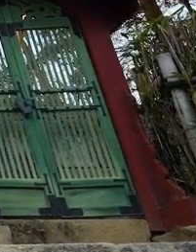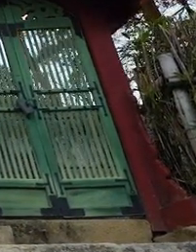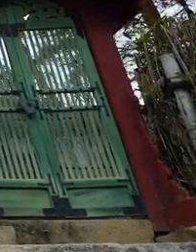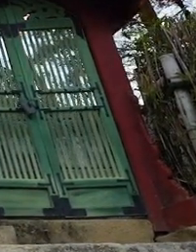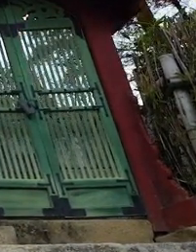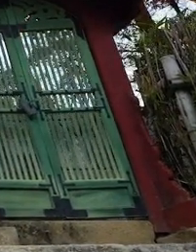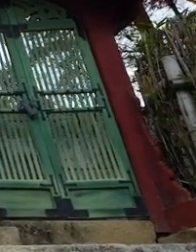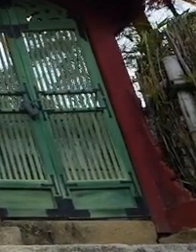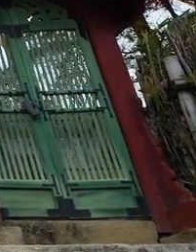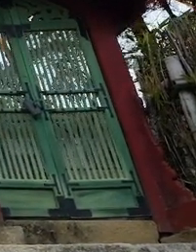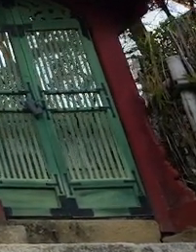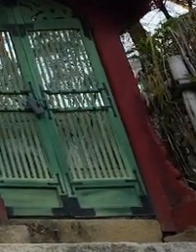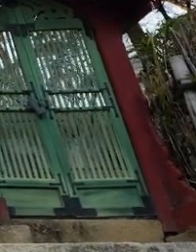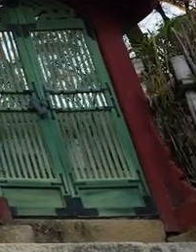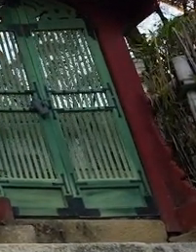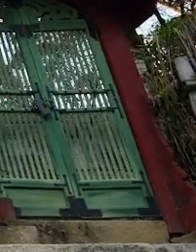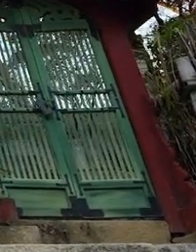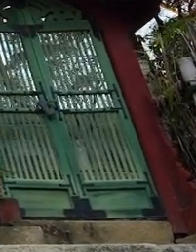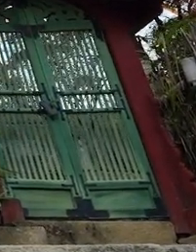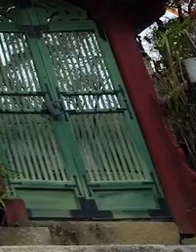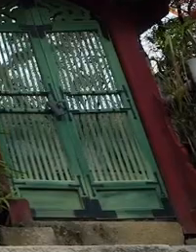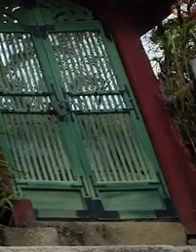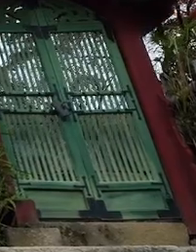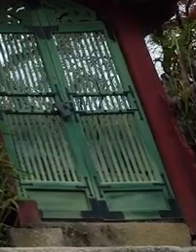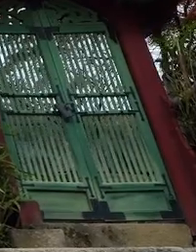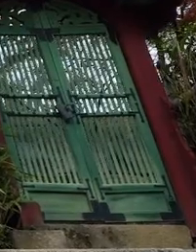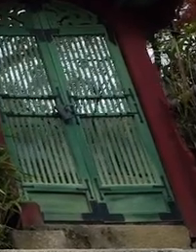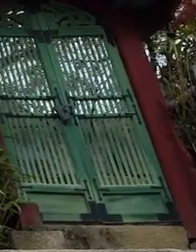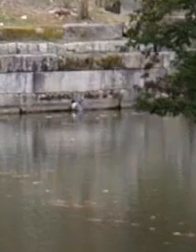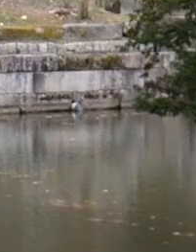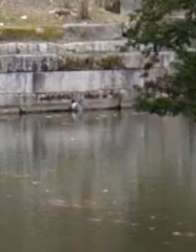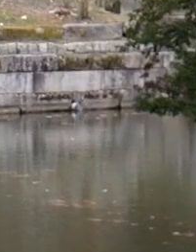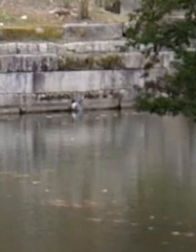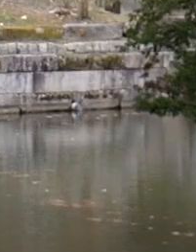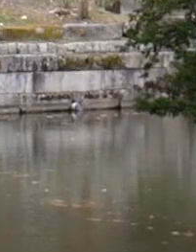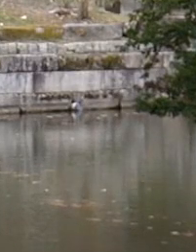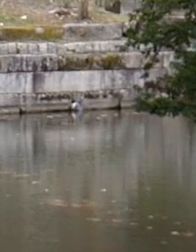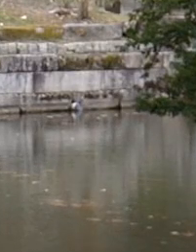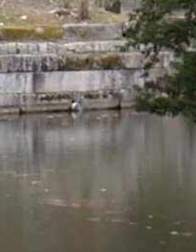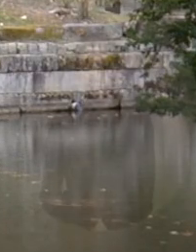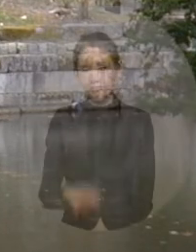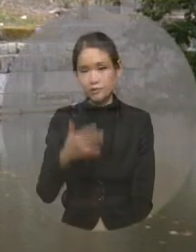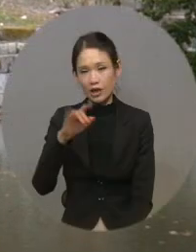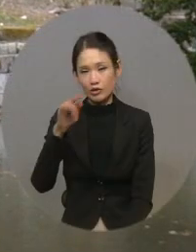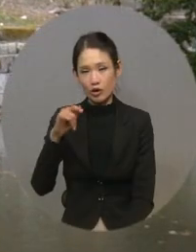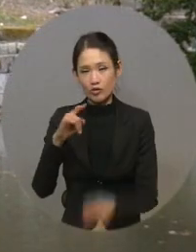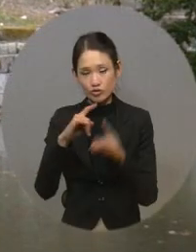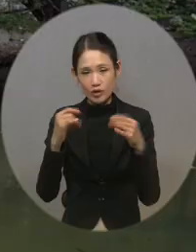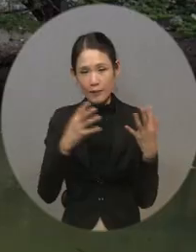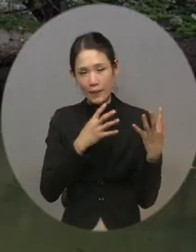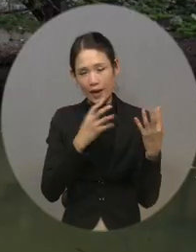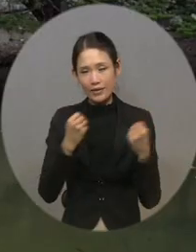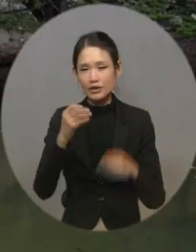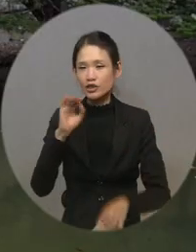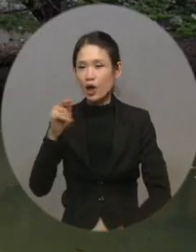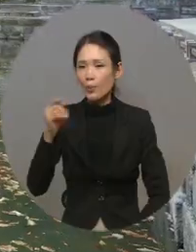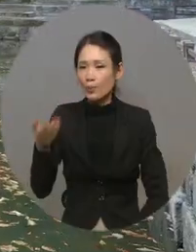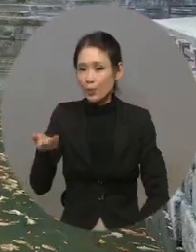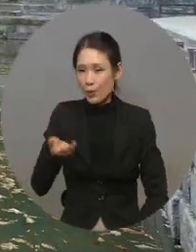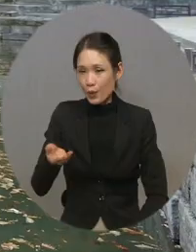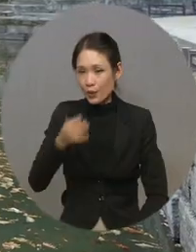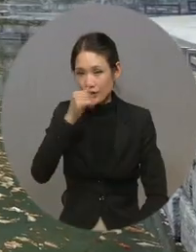창덕궁에는 많은 연못이 있는데요. 그중에